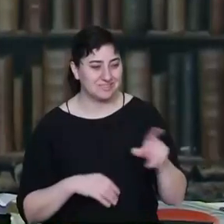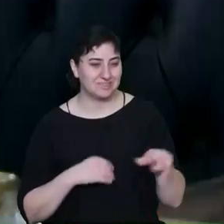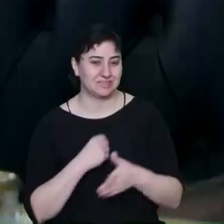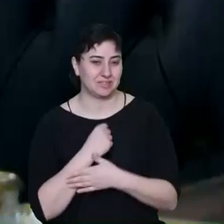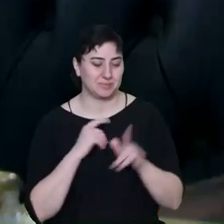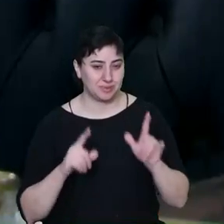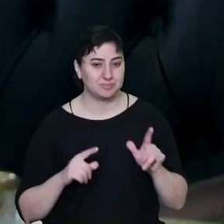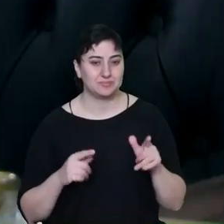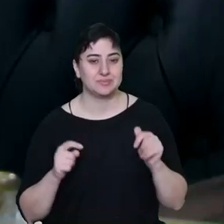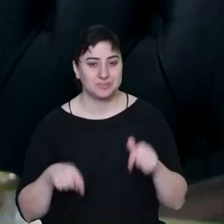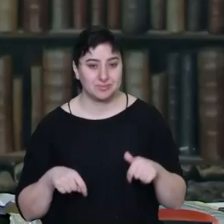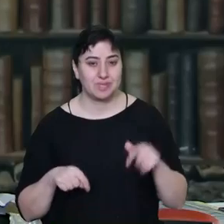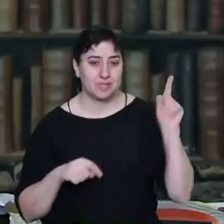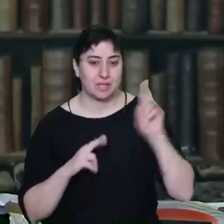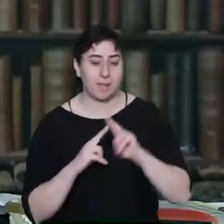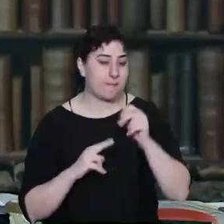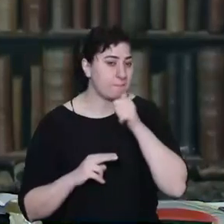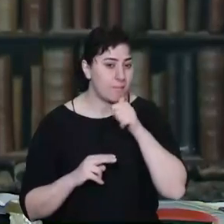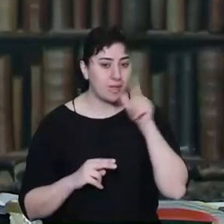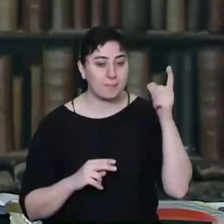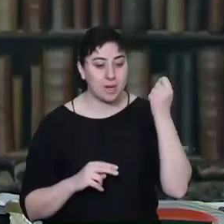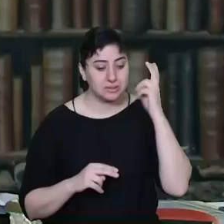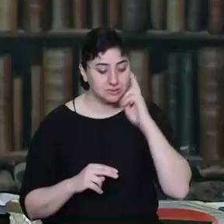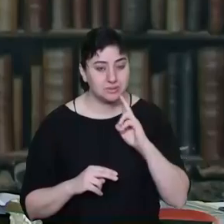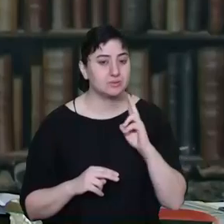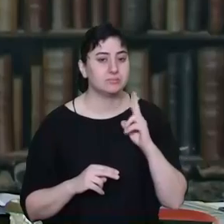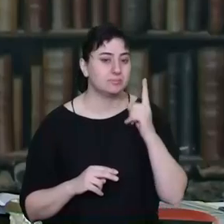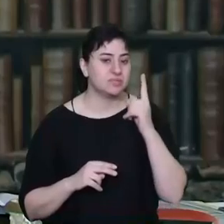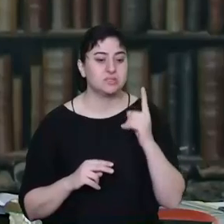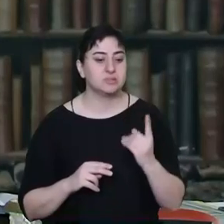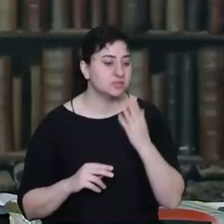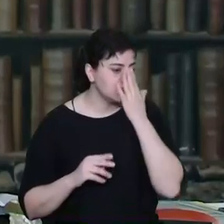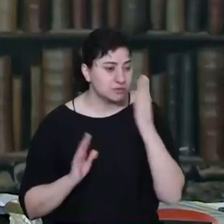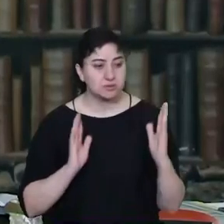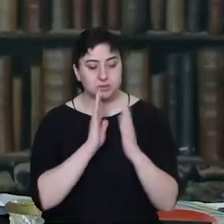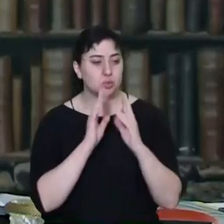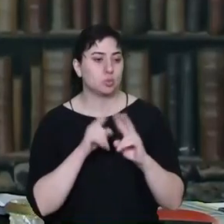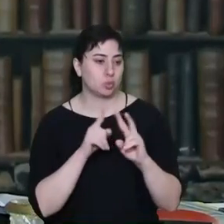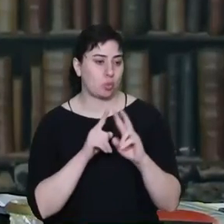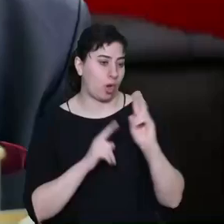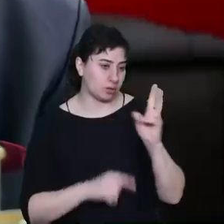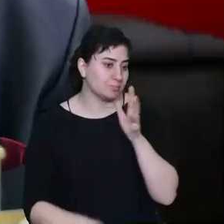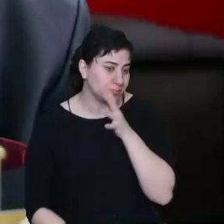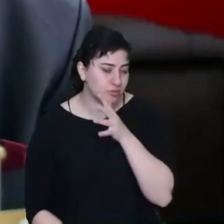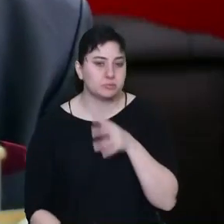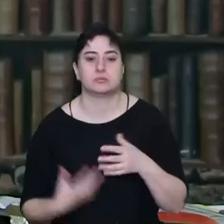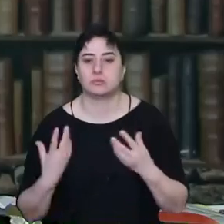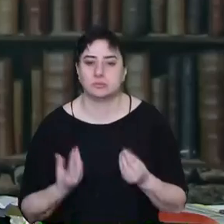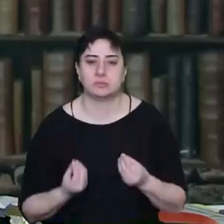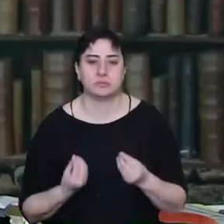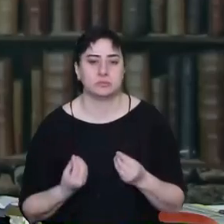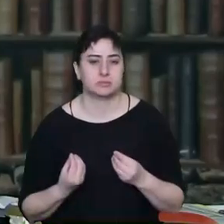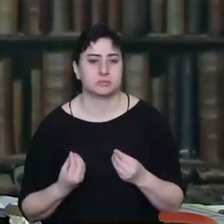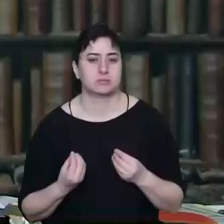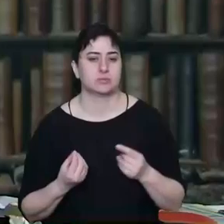geçireceğim. Şimdi Kemal babamın servetiyle aramdaki tek hız tümseyi Nurhan biliyorsunuz. Evet.